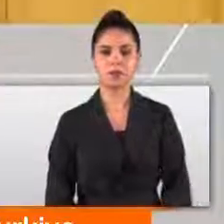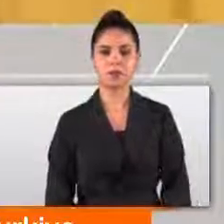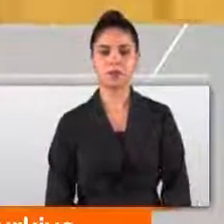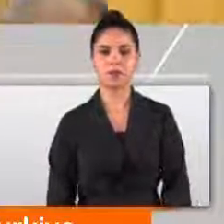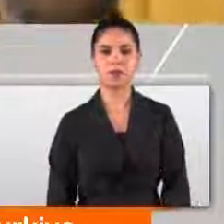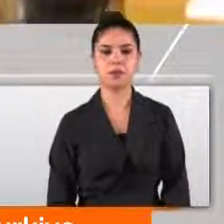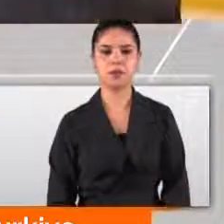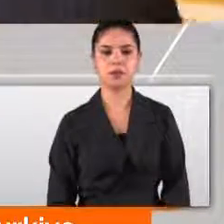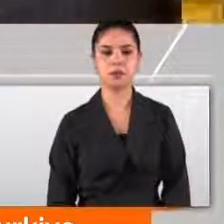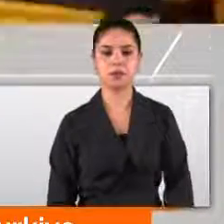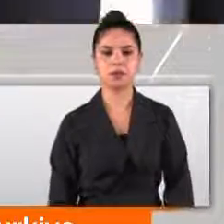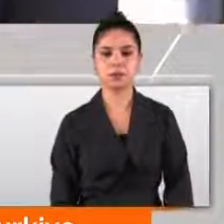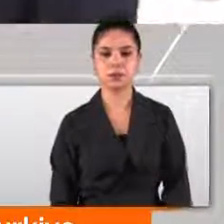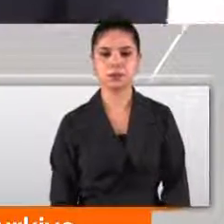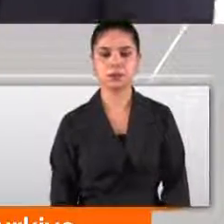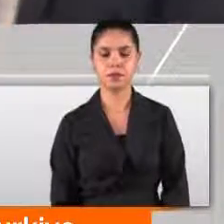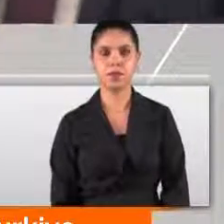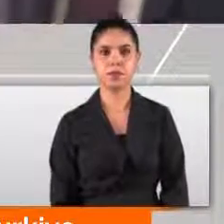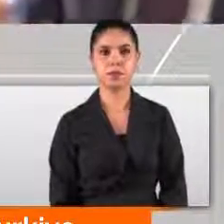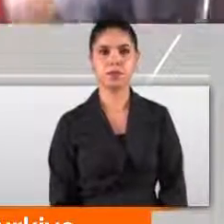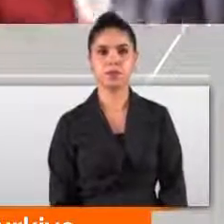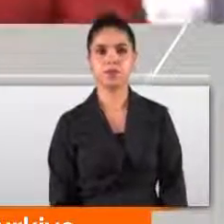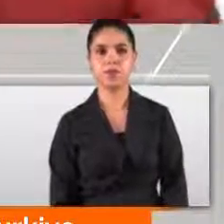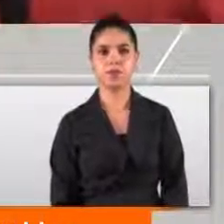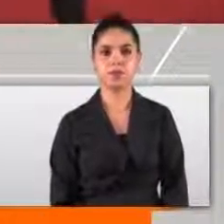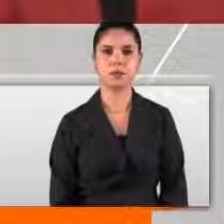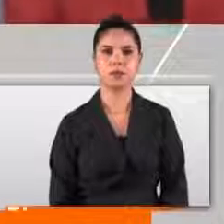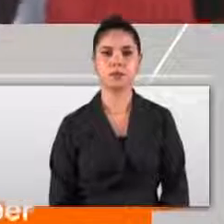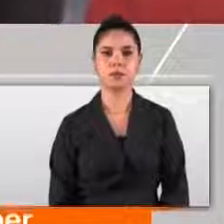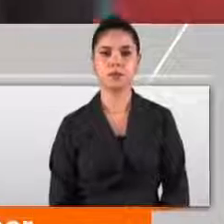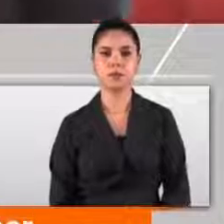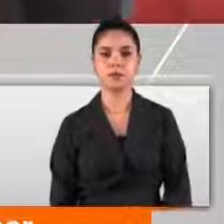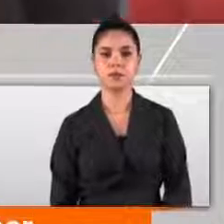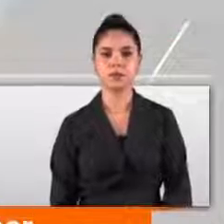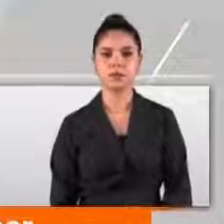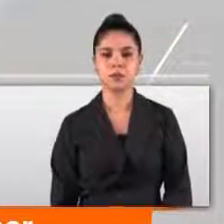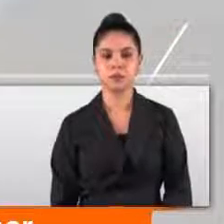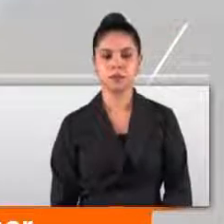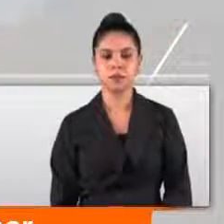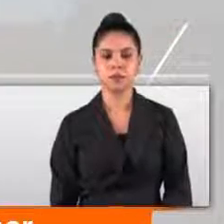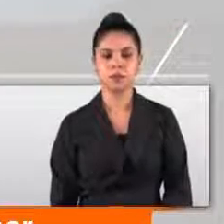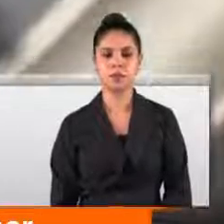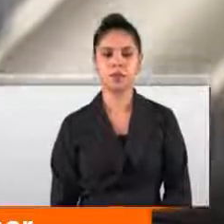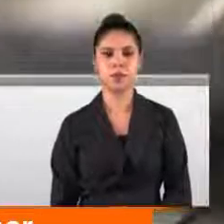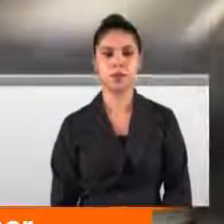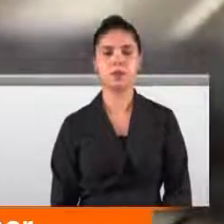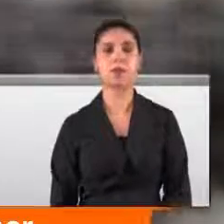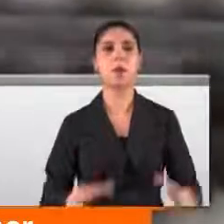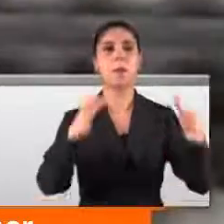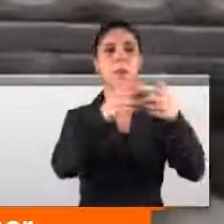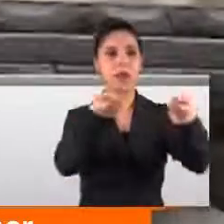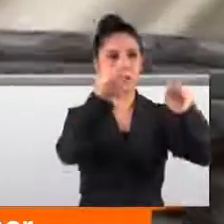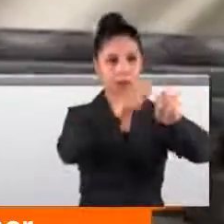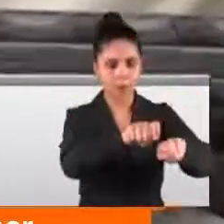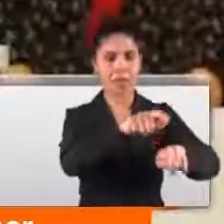HDP ile görüşmeme falan gibi bir derdiniz yok herhalde. Görüşüyoruz. Görüşüyorsunuz. Açık şeffaf. Öyle evet. Gizli saklı. Sivil temaslarımız oluyor. Parti